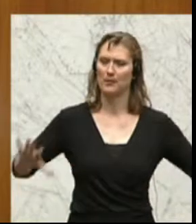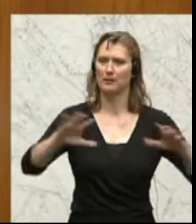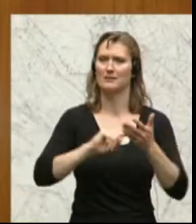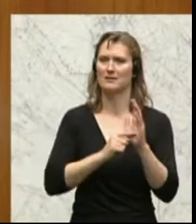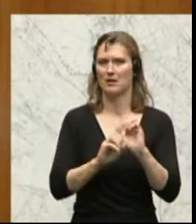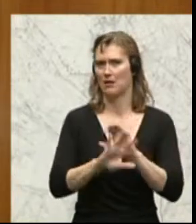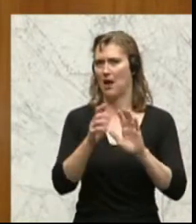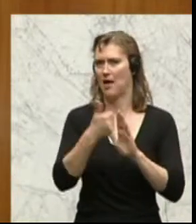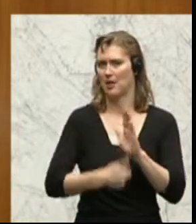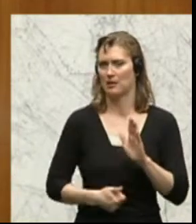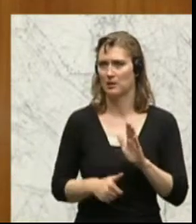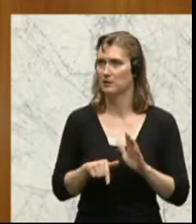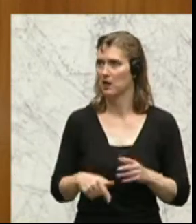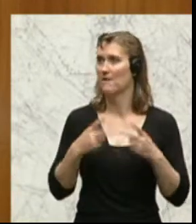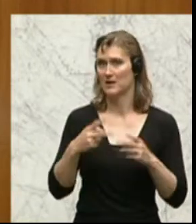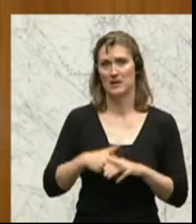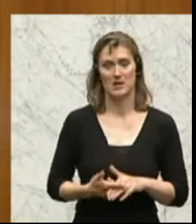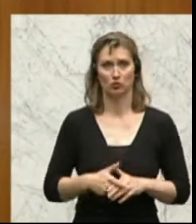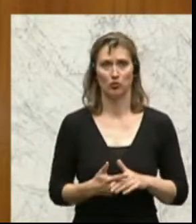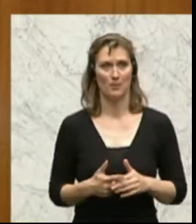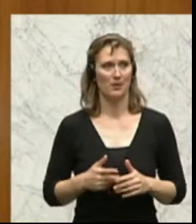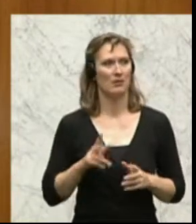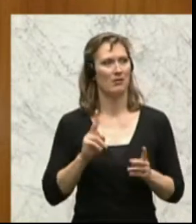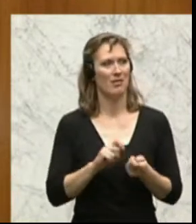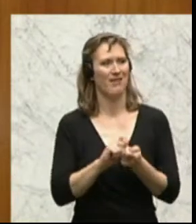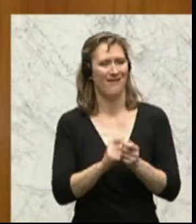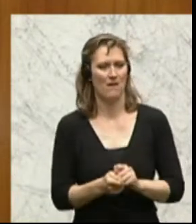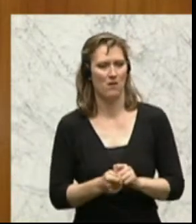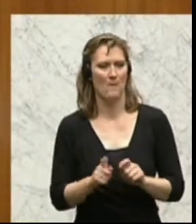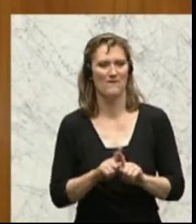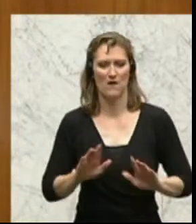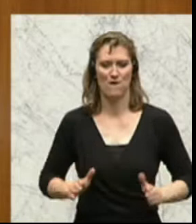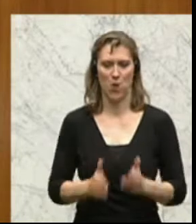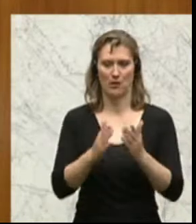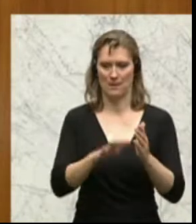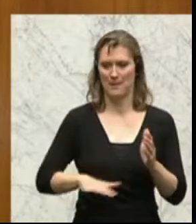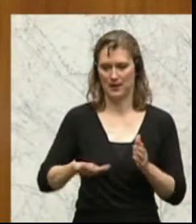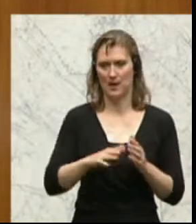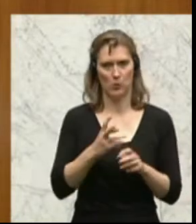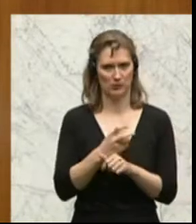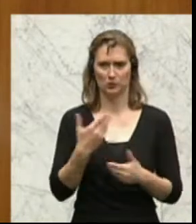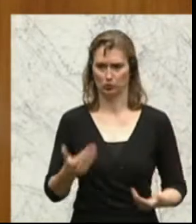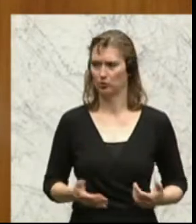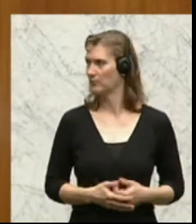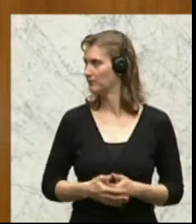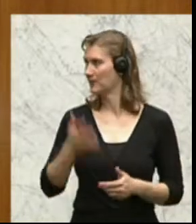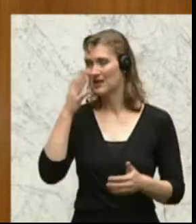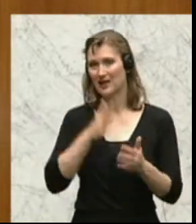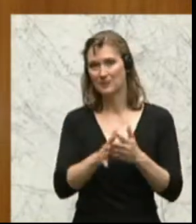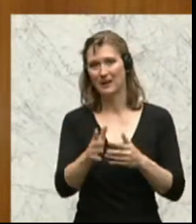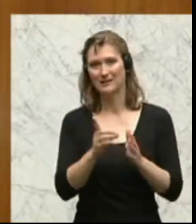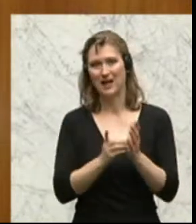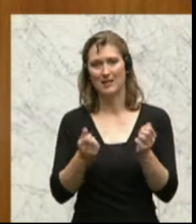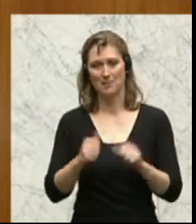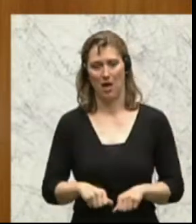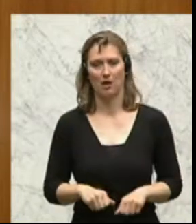ein wesentliches Instrument zur Reform des Förderwesens in Österreich. Durch diese Transparenzdatenbank werden wir eine